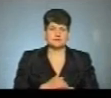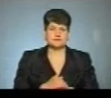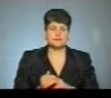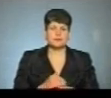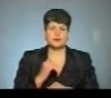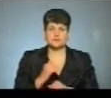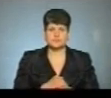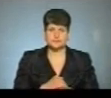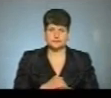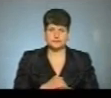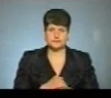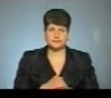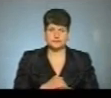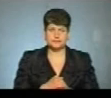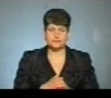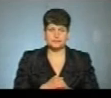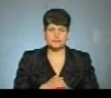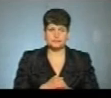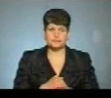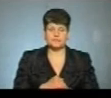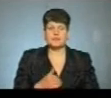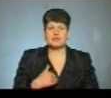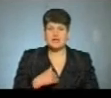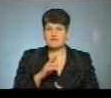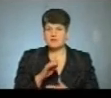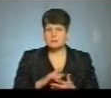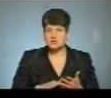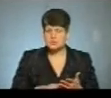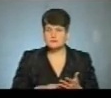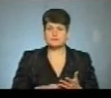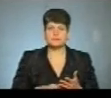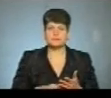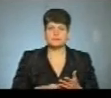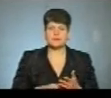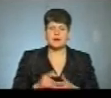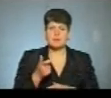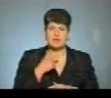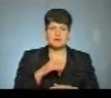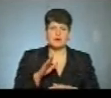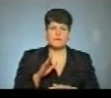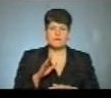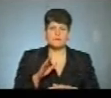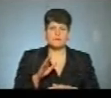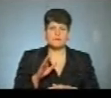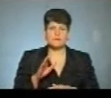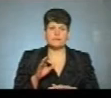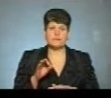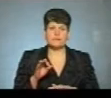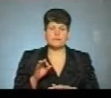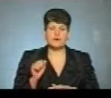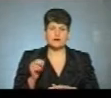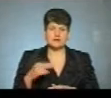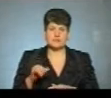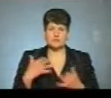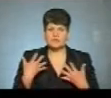Добрий вечір. Добрий вечір. Я вибачаюся, пане Володимире, може вже відповідала на це питання, бо я